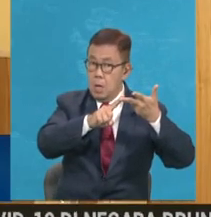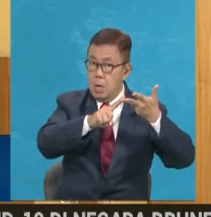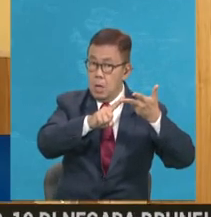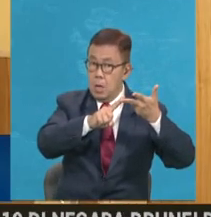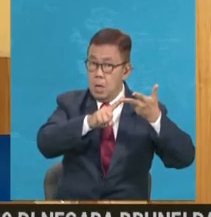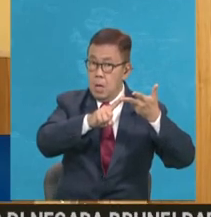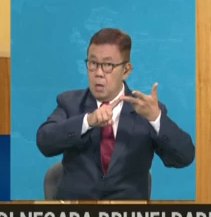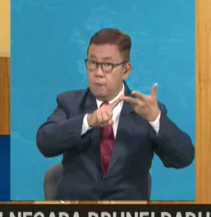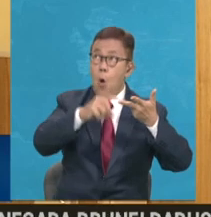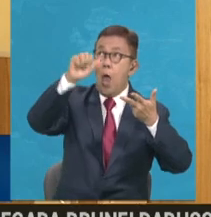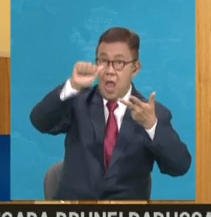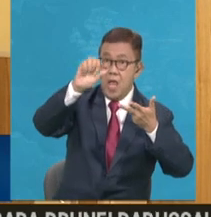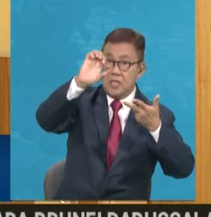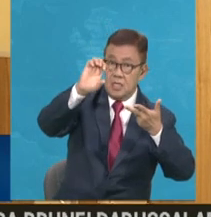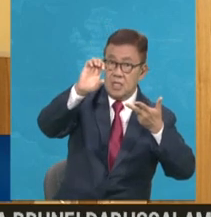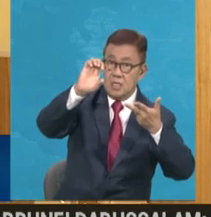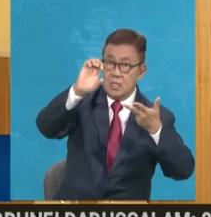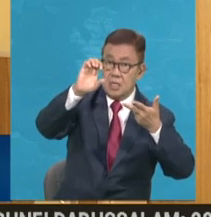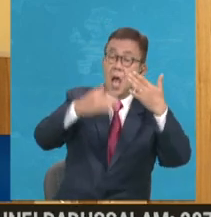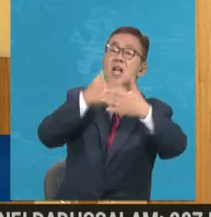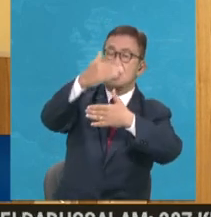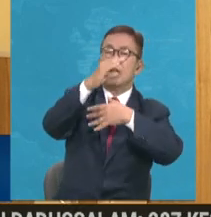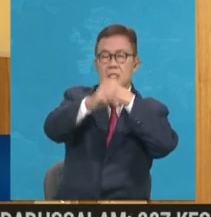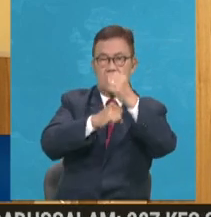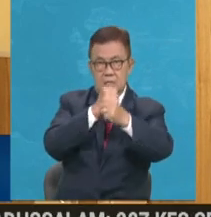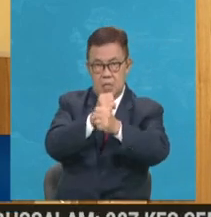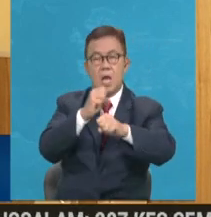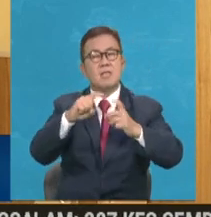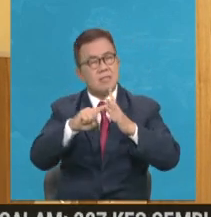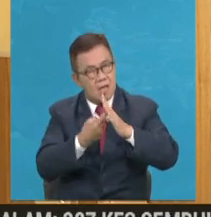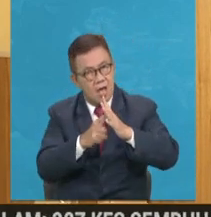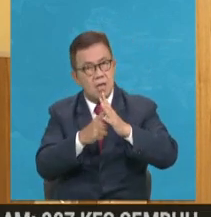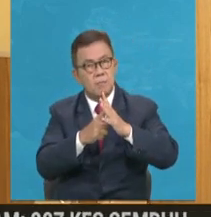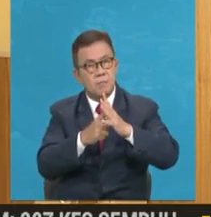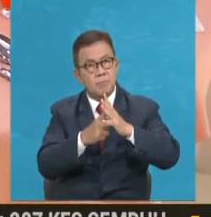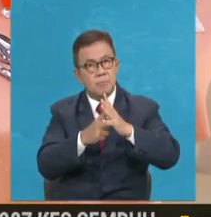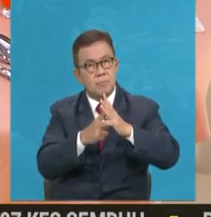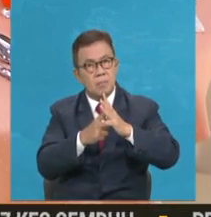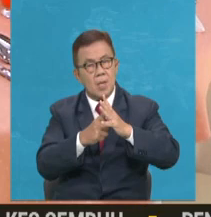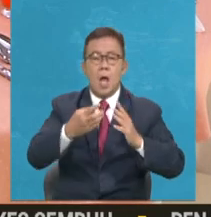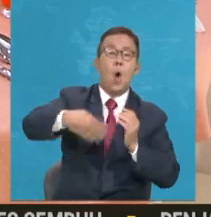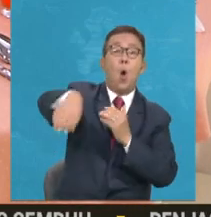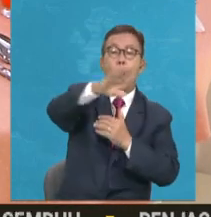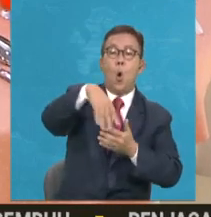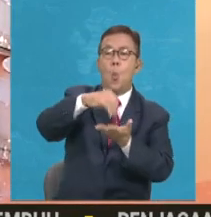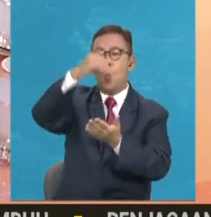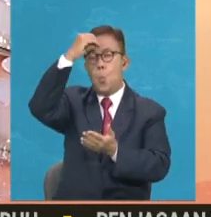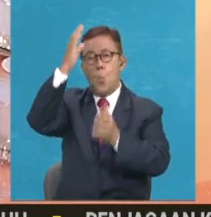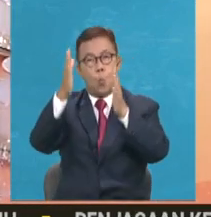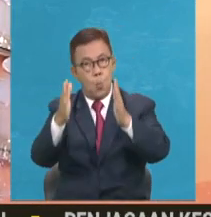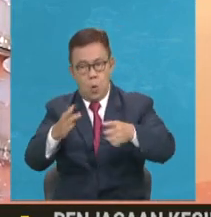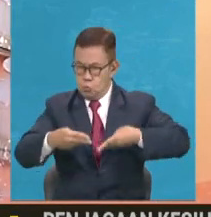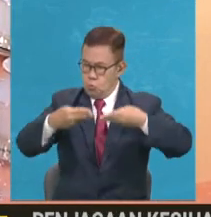dan penyaman udara akan dilaksanakan pada tahun akan datang di bawah MOU itu para pelajar ibti akan